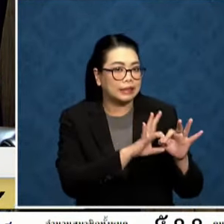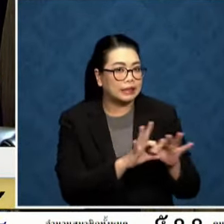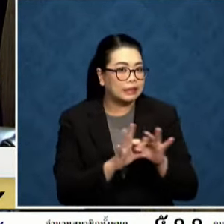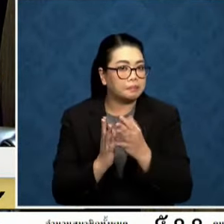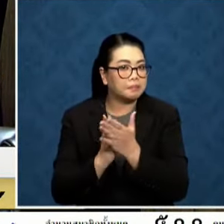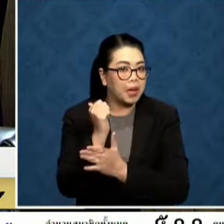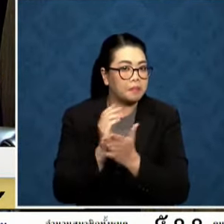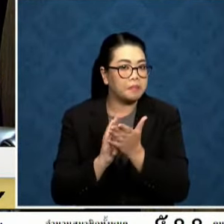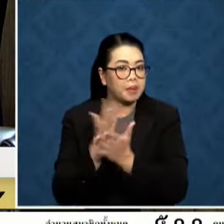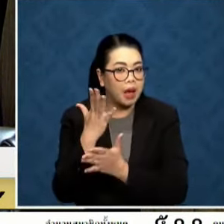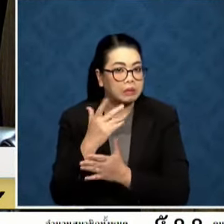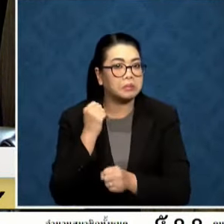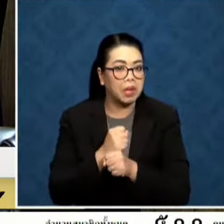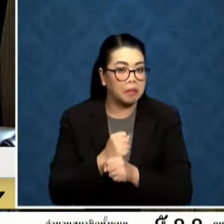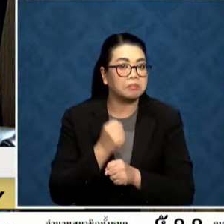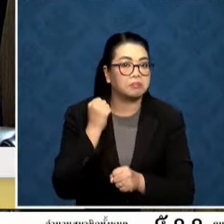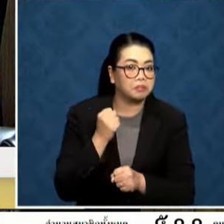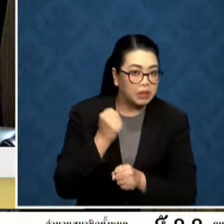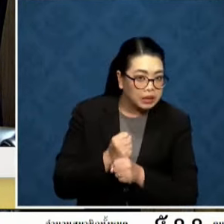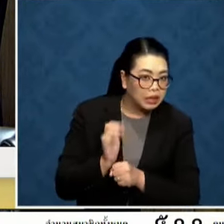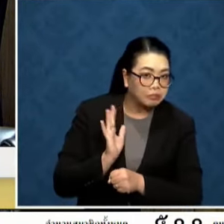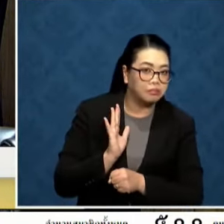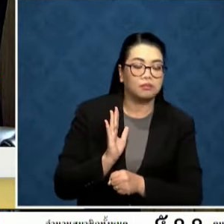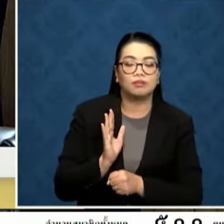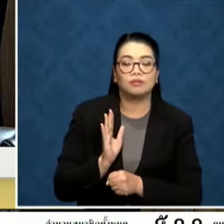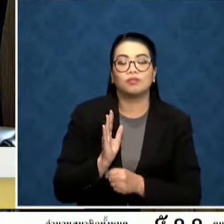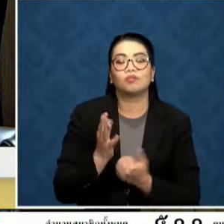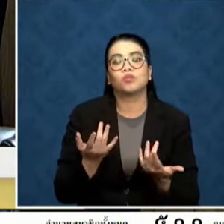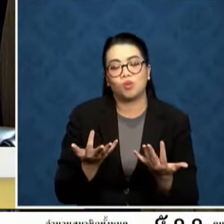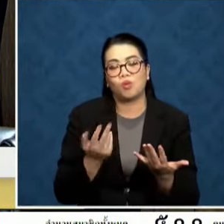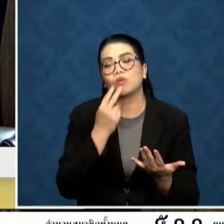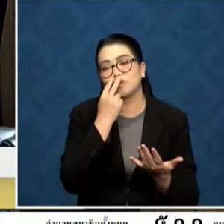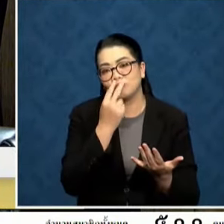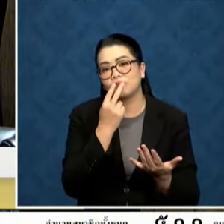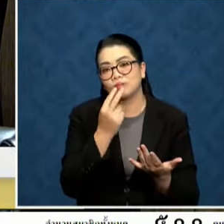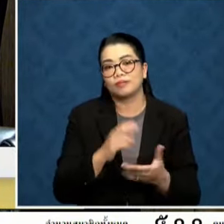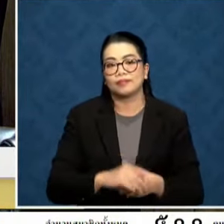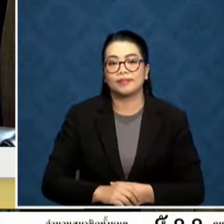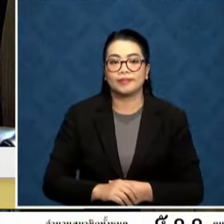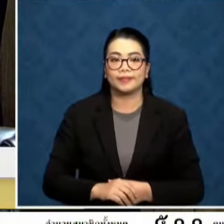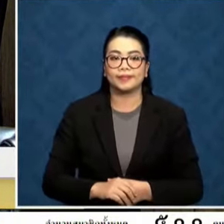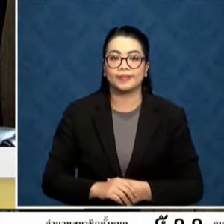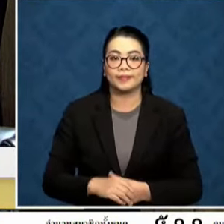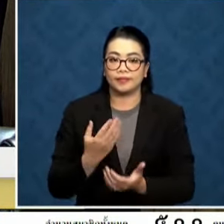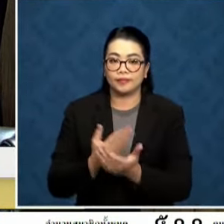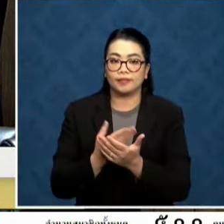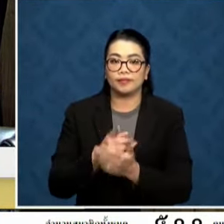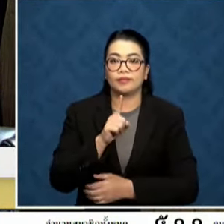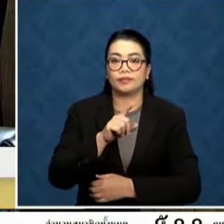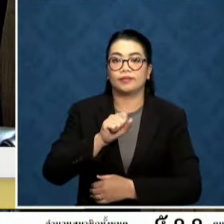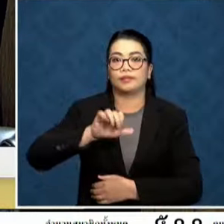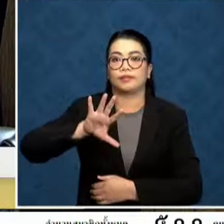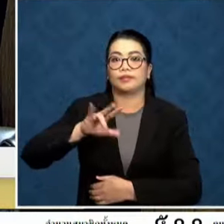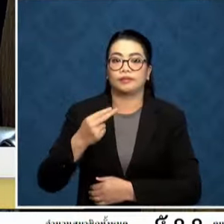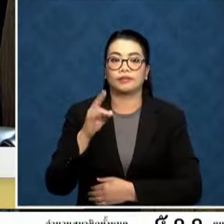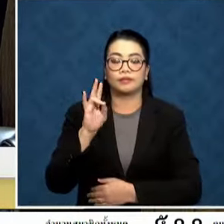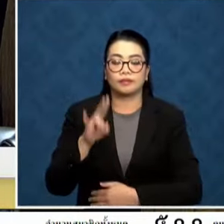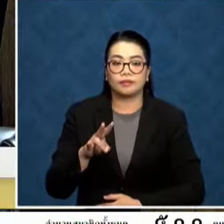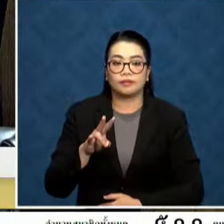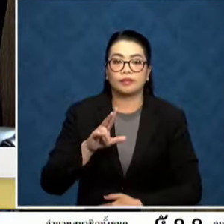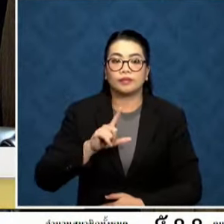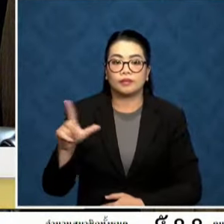สำเร็จหรือไม่หรือว่าจะได้ทำหรือเปล่านะคะที่เราพบก็คือว่า 17, 20000ล้านบาท